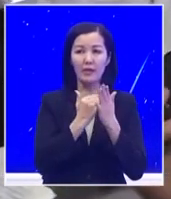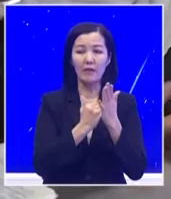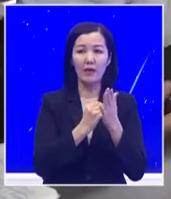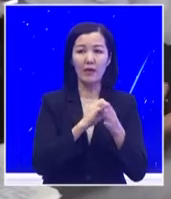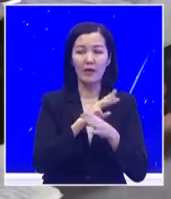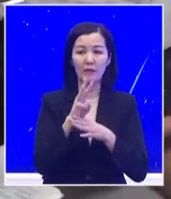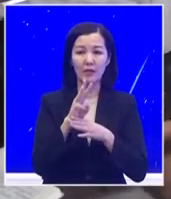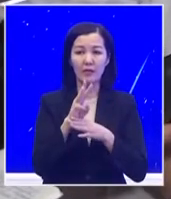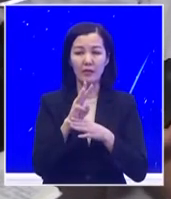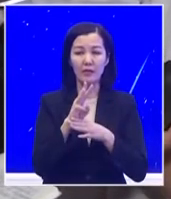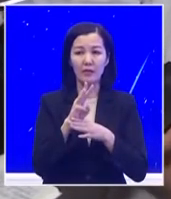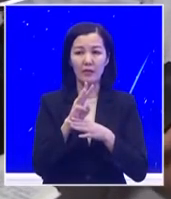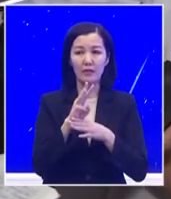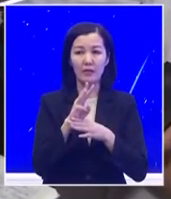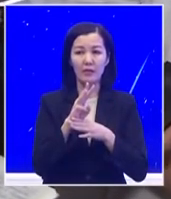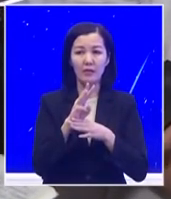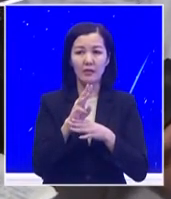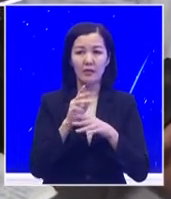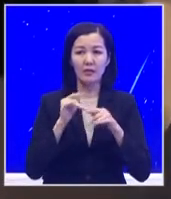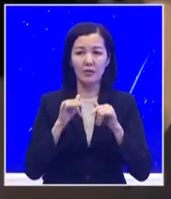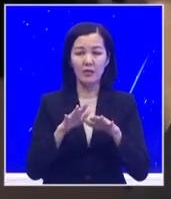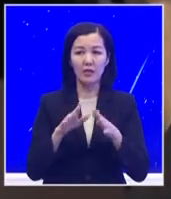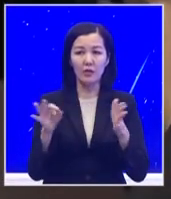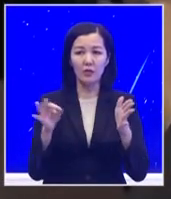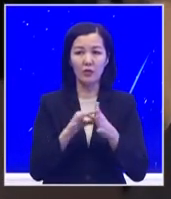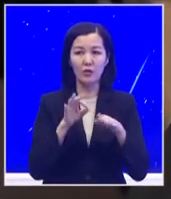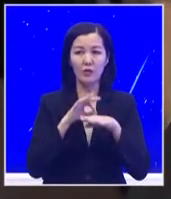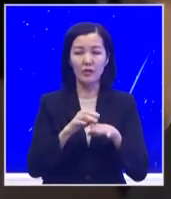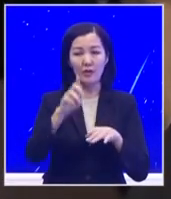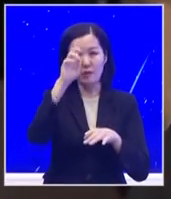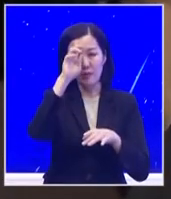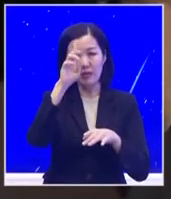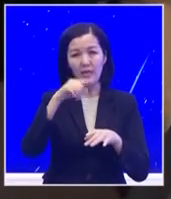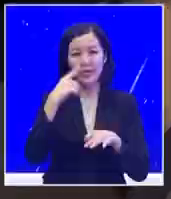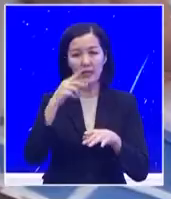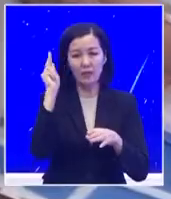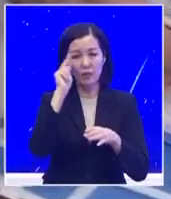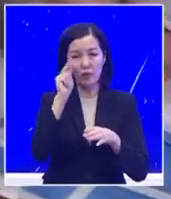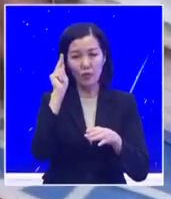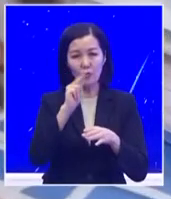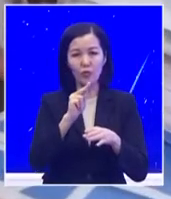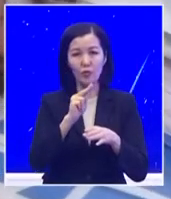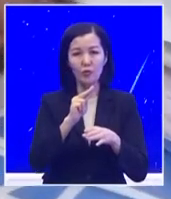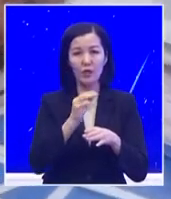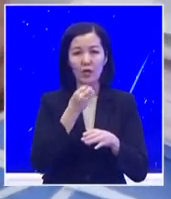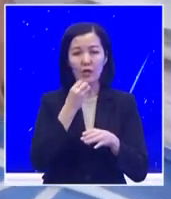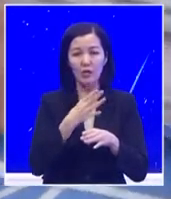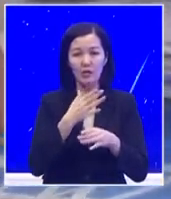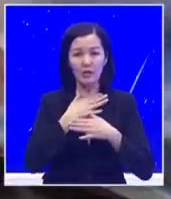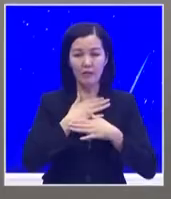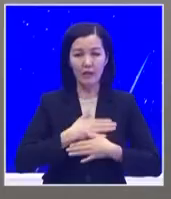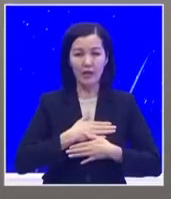қамтылған деп болады. Шаралар өткізілген. Мекемедегі мемлекеттік тілді оқыту әдіснамасын маман жақсы деп